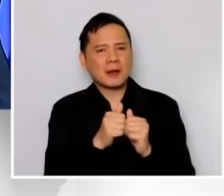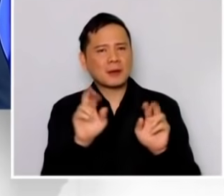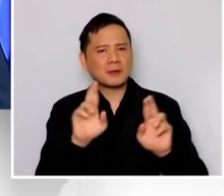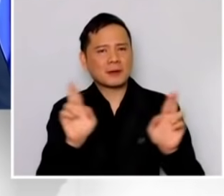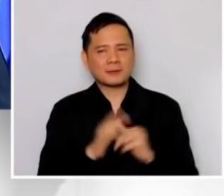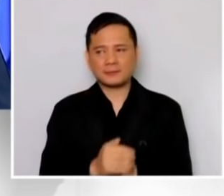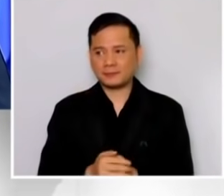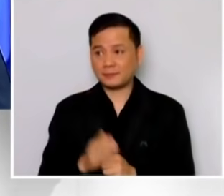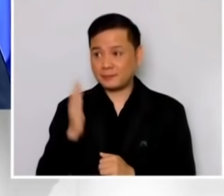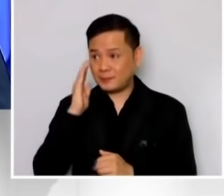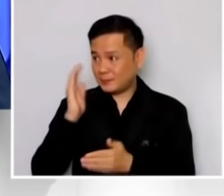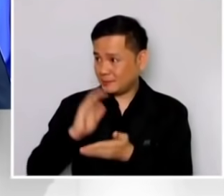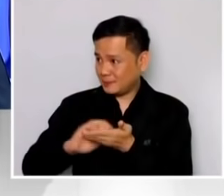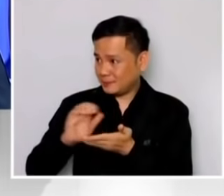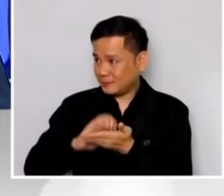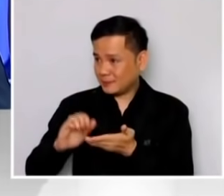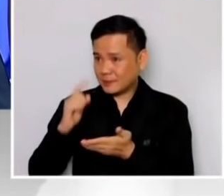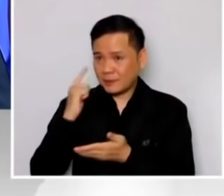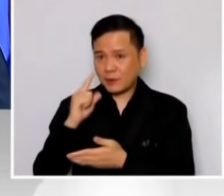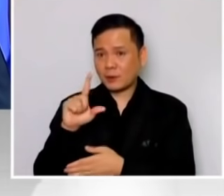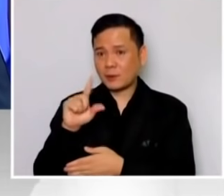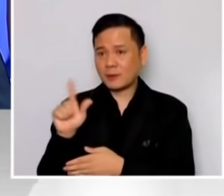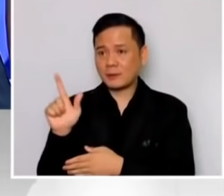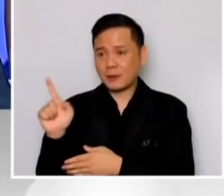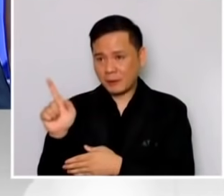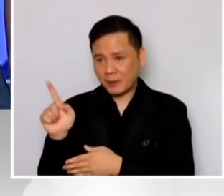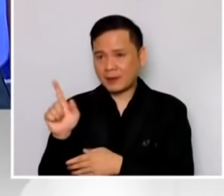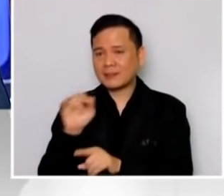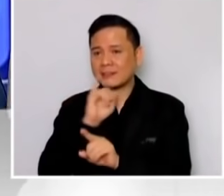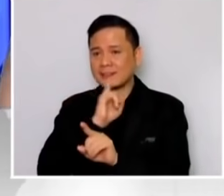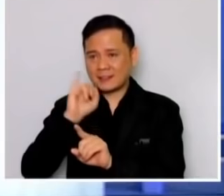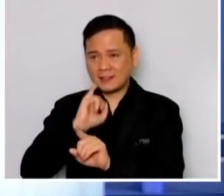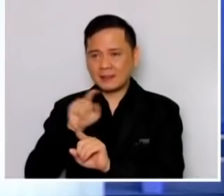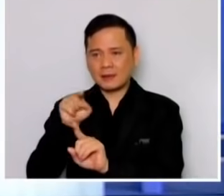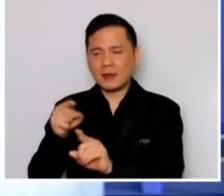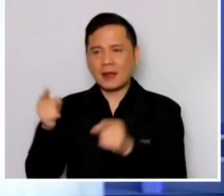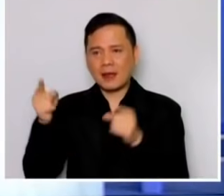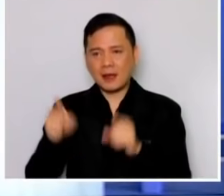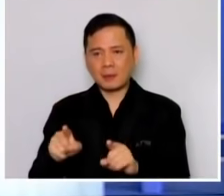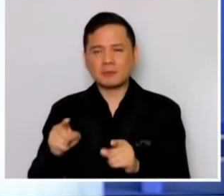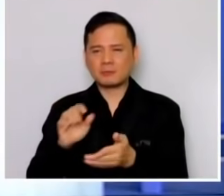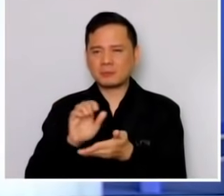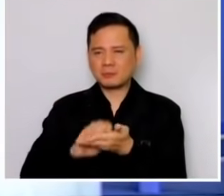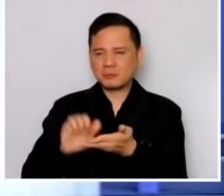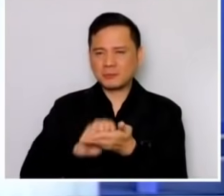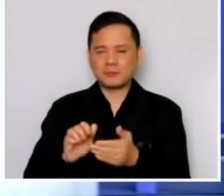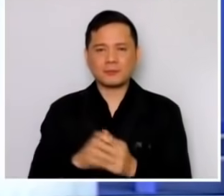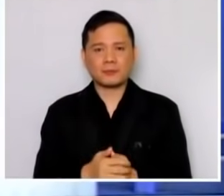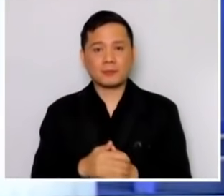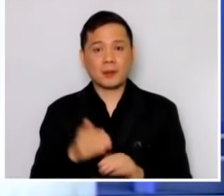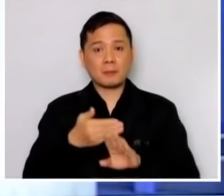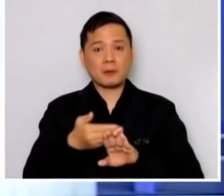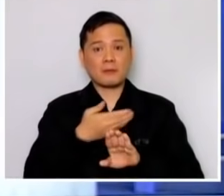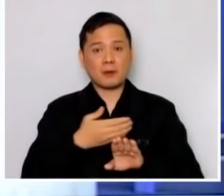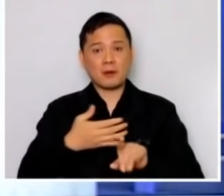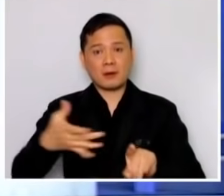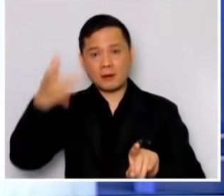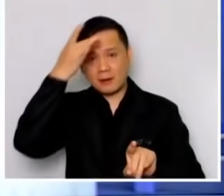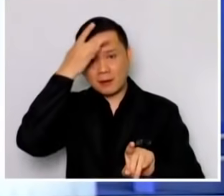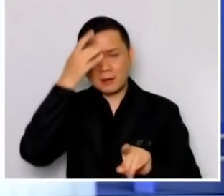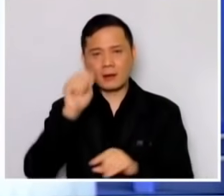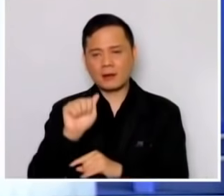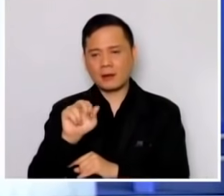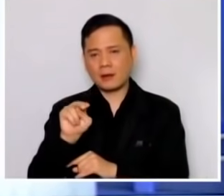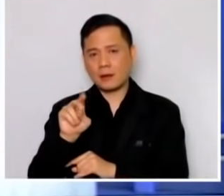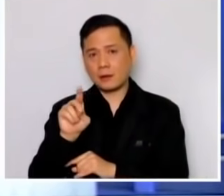sa 2021 Miss Universe pageant sa Eilat, Israel. May payo naman ang reigning Miss Universe si Andrea Meza